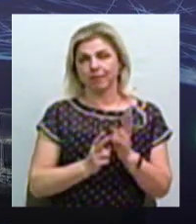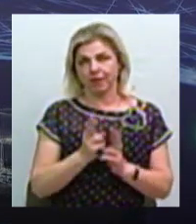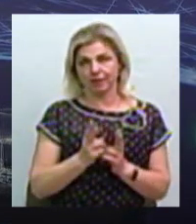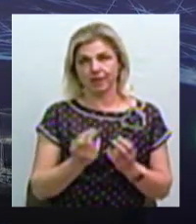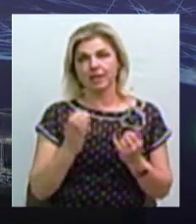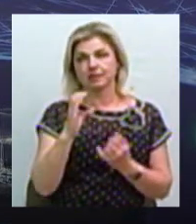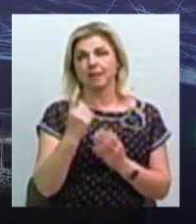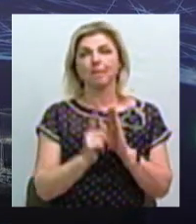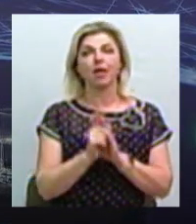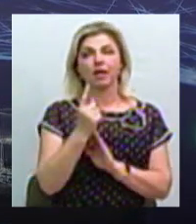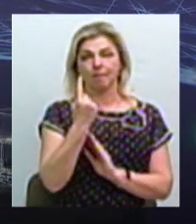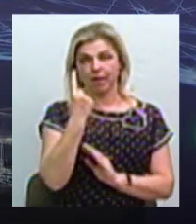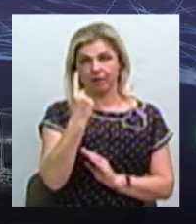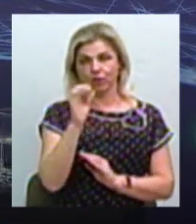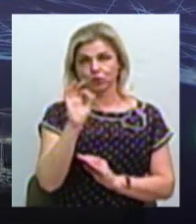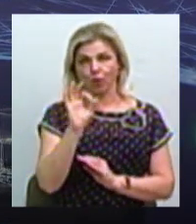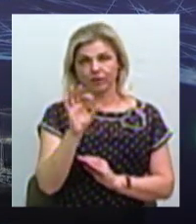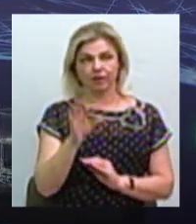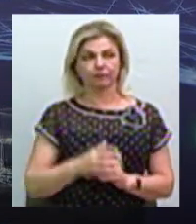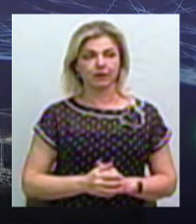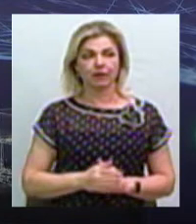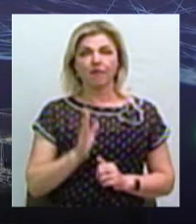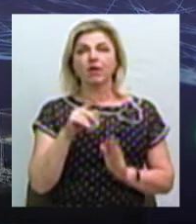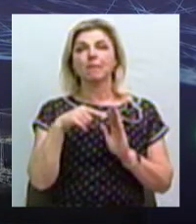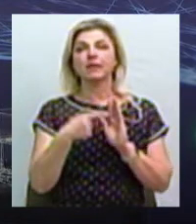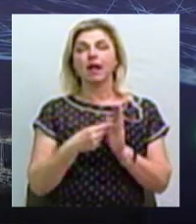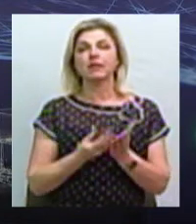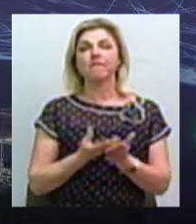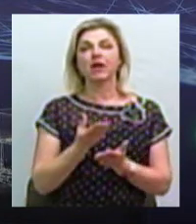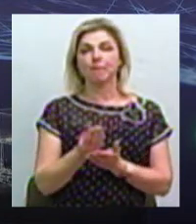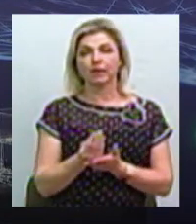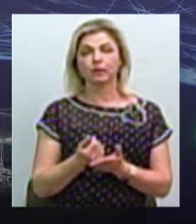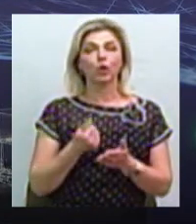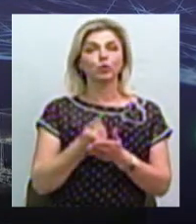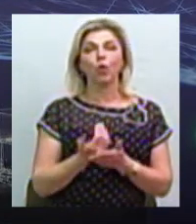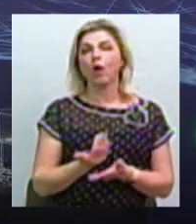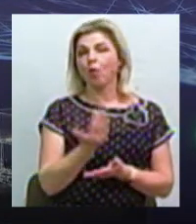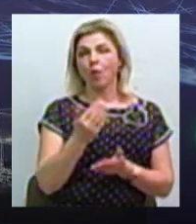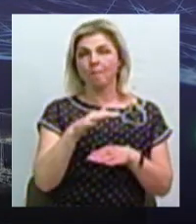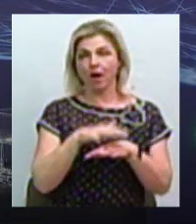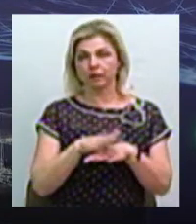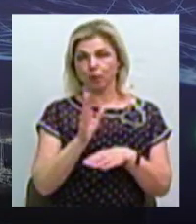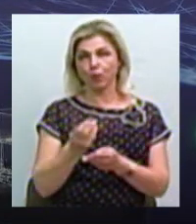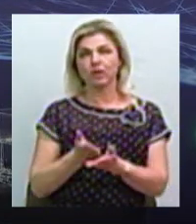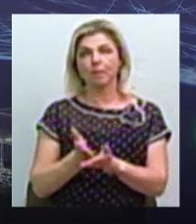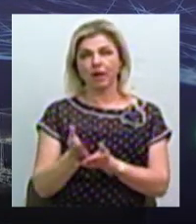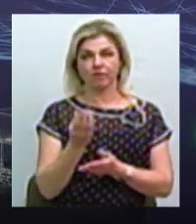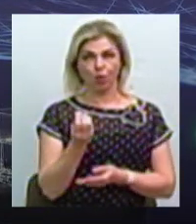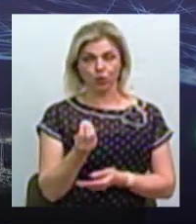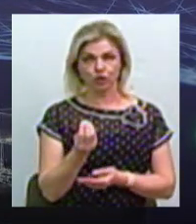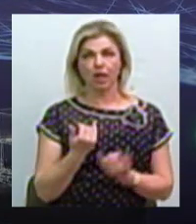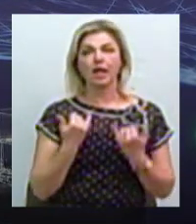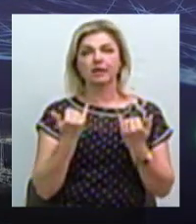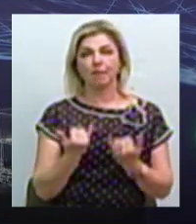відбулися з 1 жовтня саме у питанні виплати, до якого банку будуть спрямовані кошти? Відтепер,